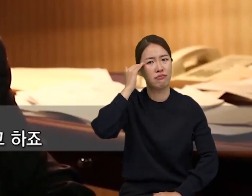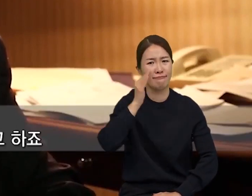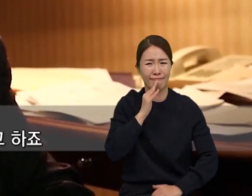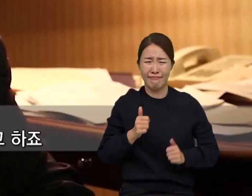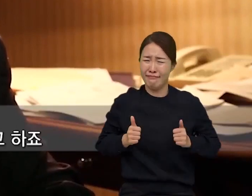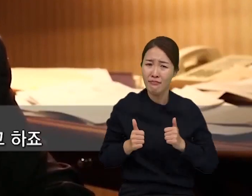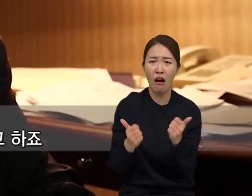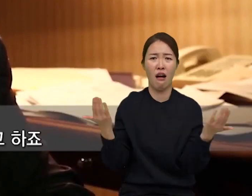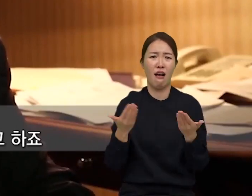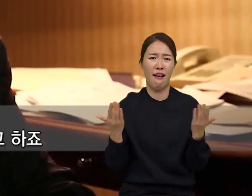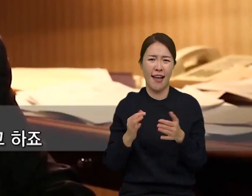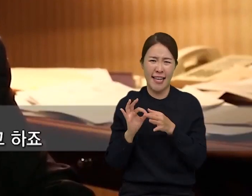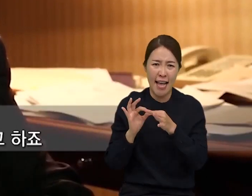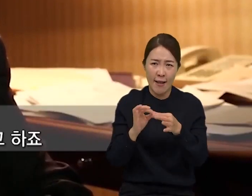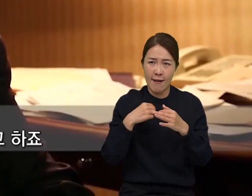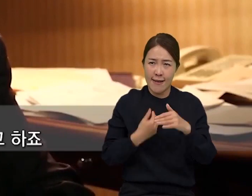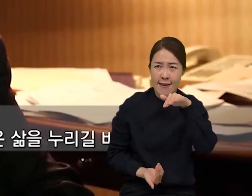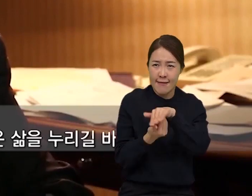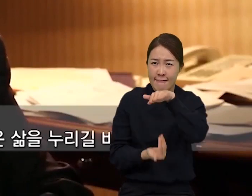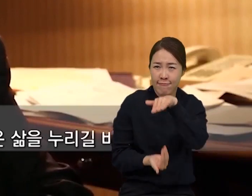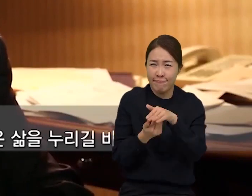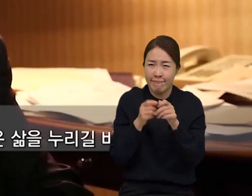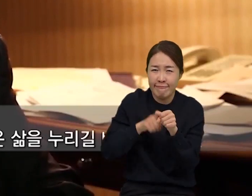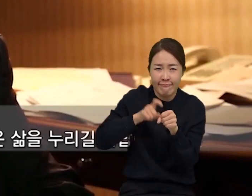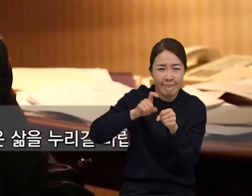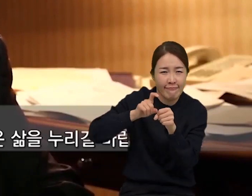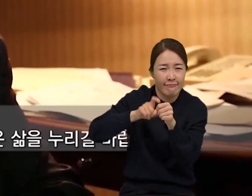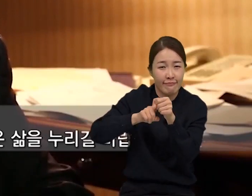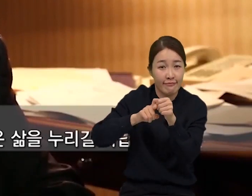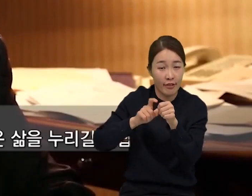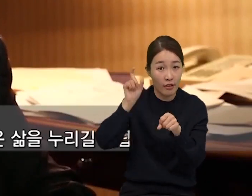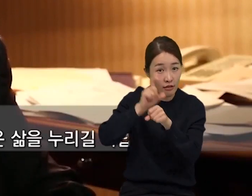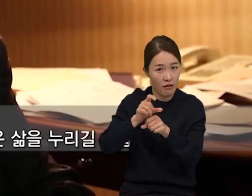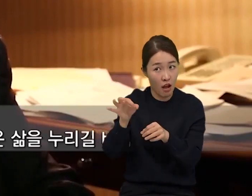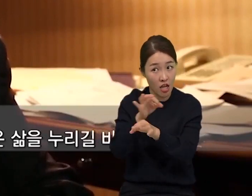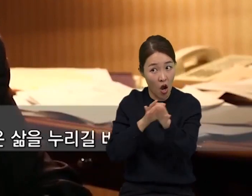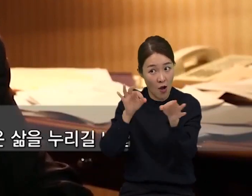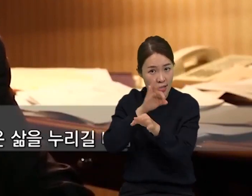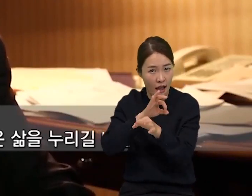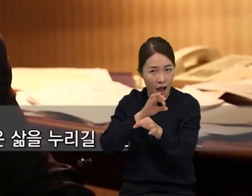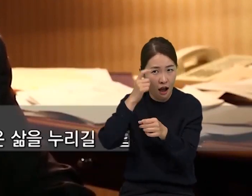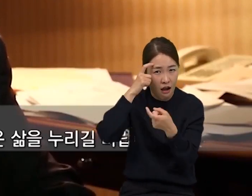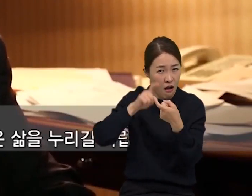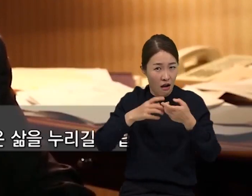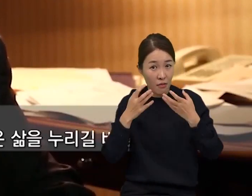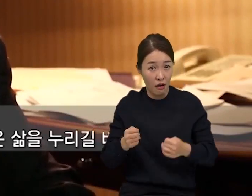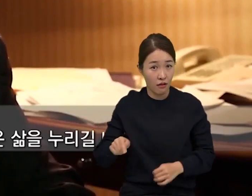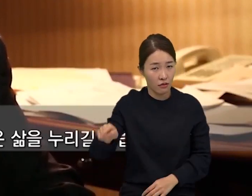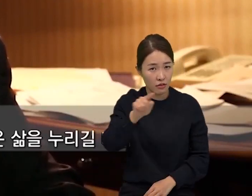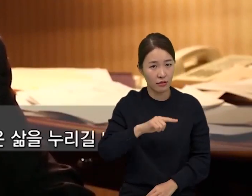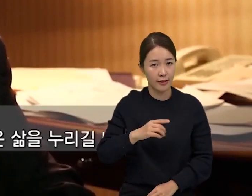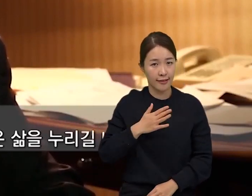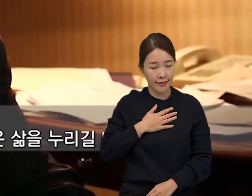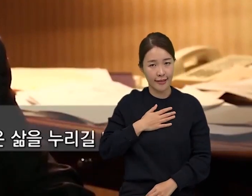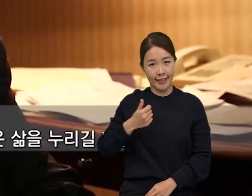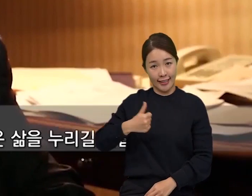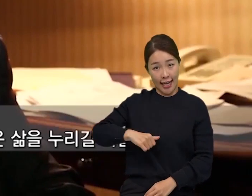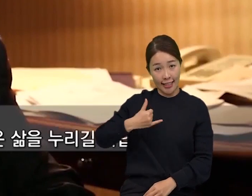achieve more and more, particularly on the economic side, because people want to have better